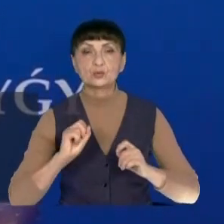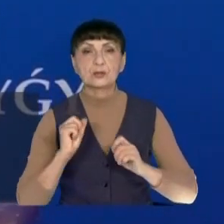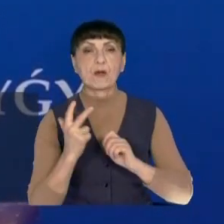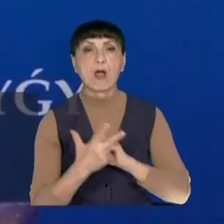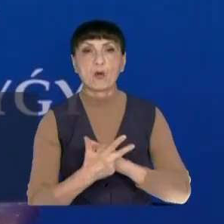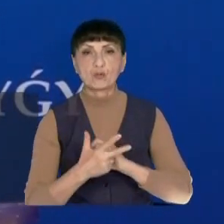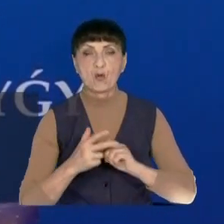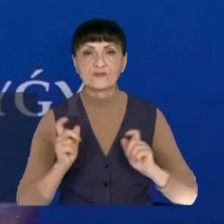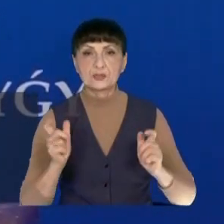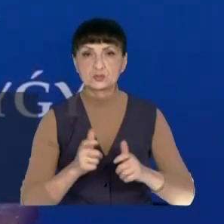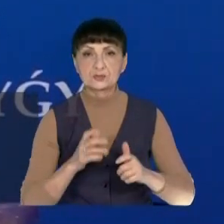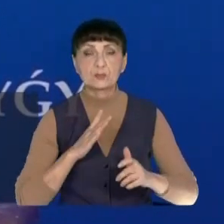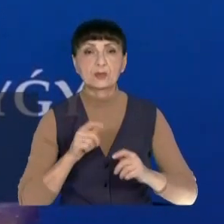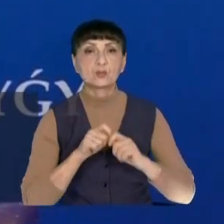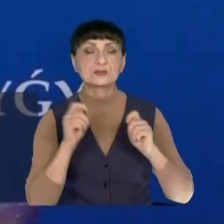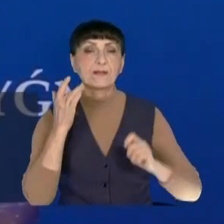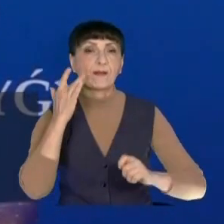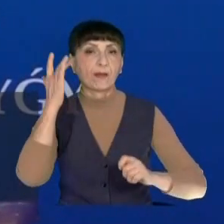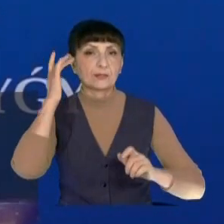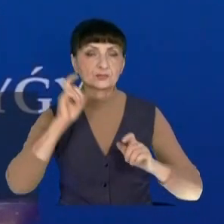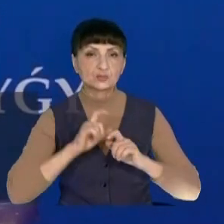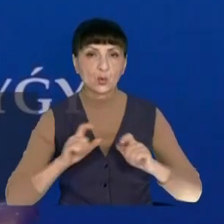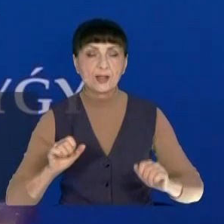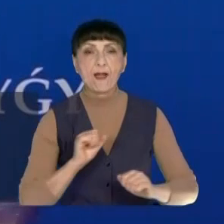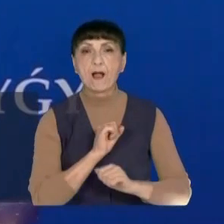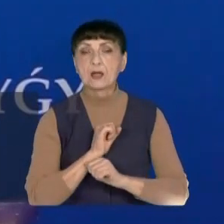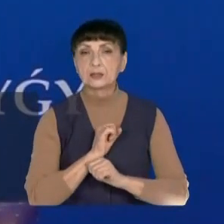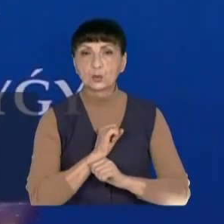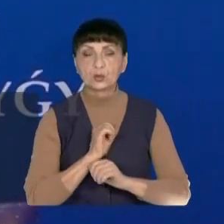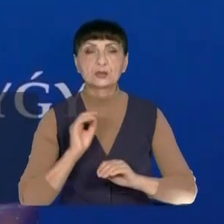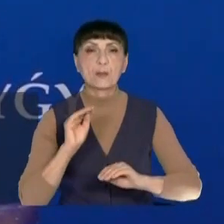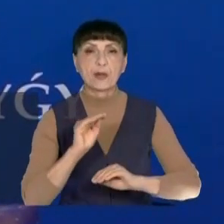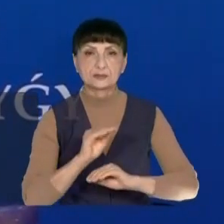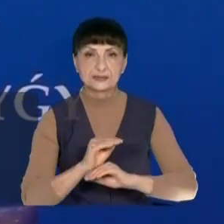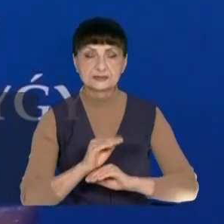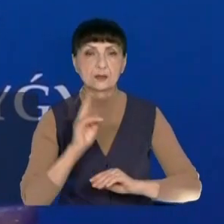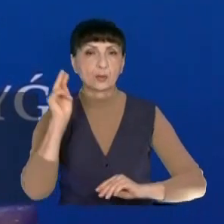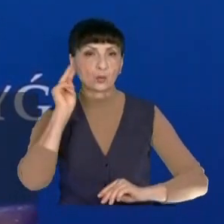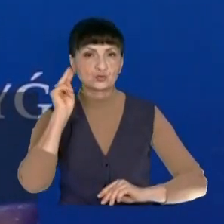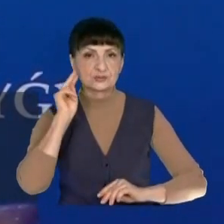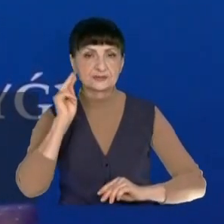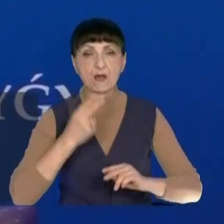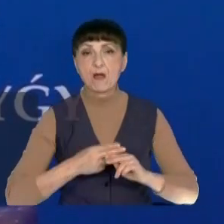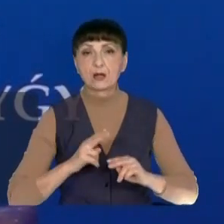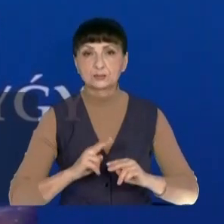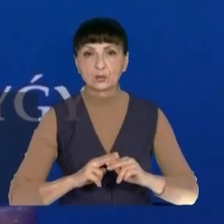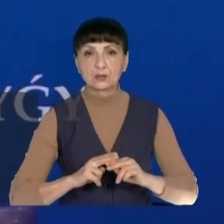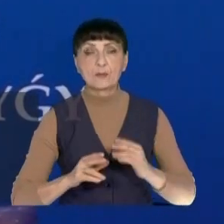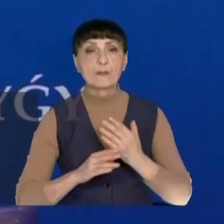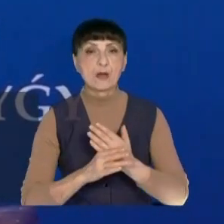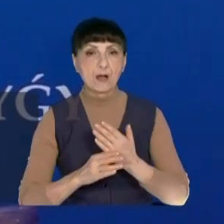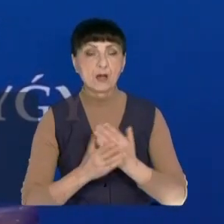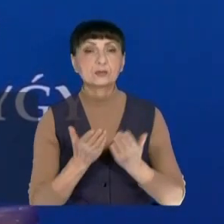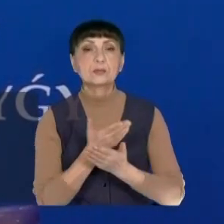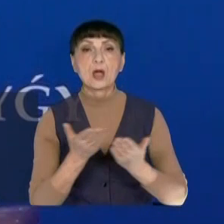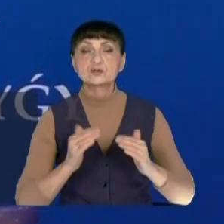было организовано летние школы, каникулярное время, дополнительные занятия, которые помогают нашим